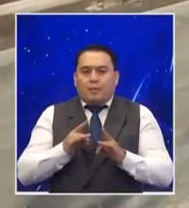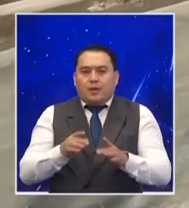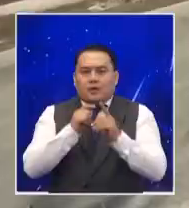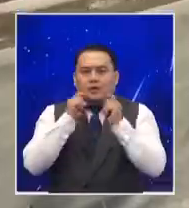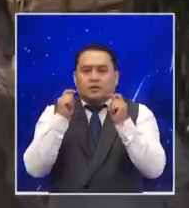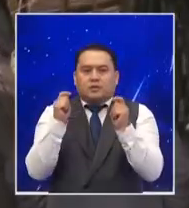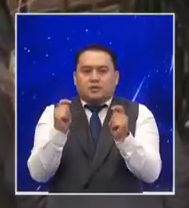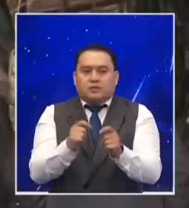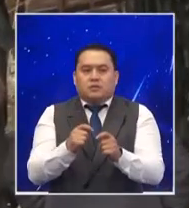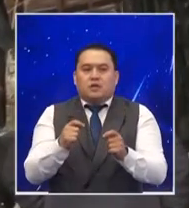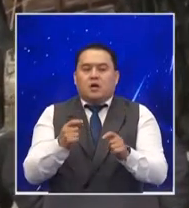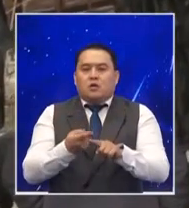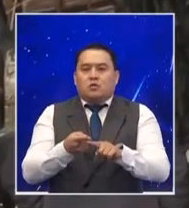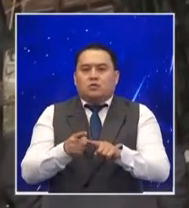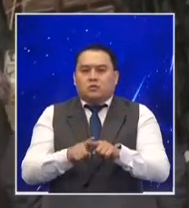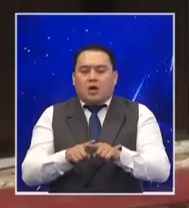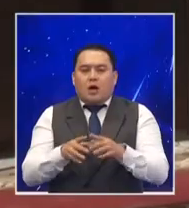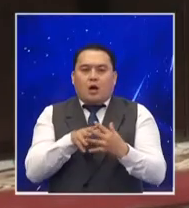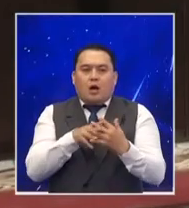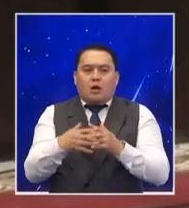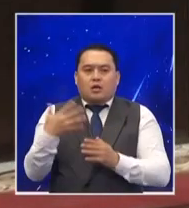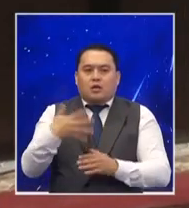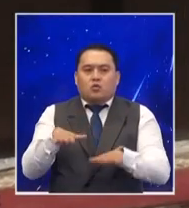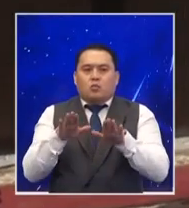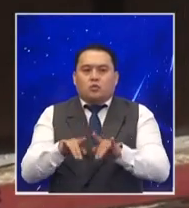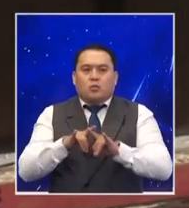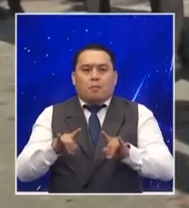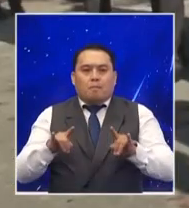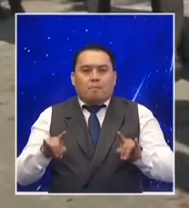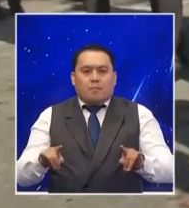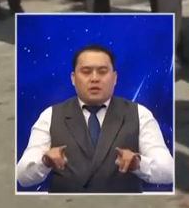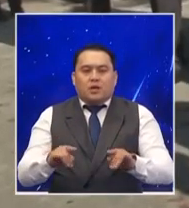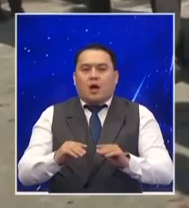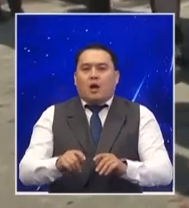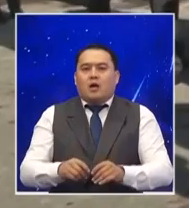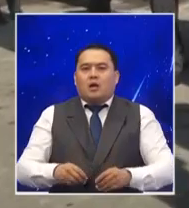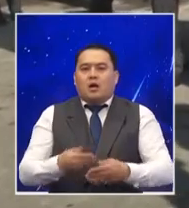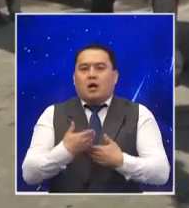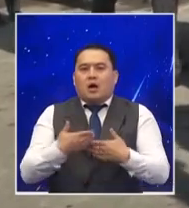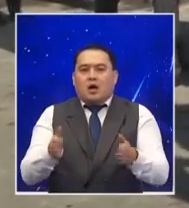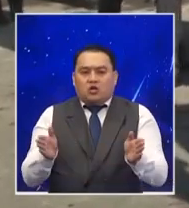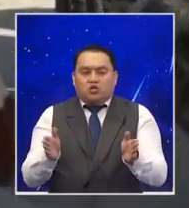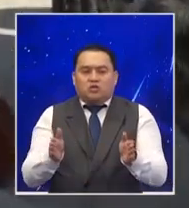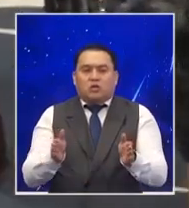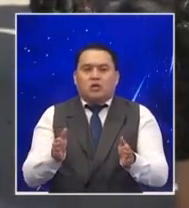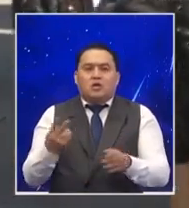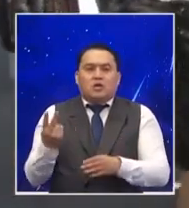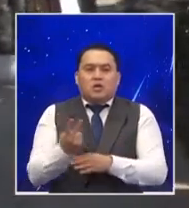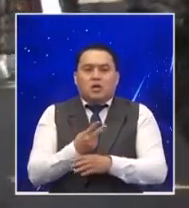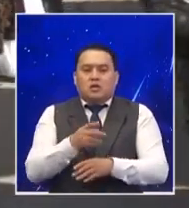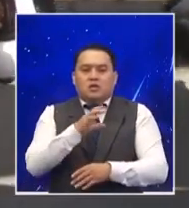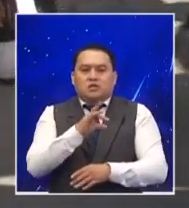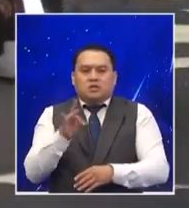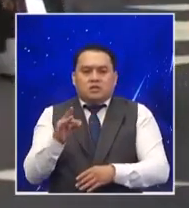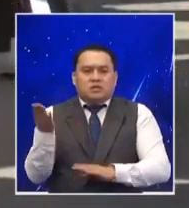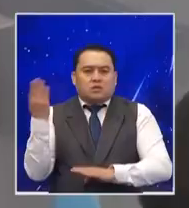сыйлық жасамай болсын ба? Сарбастау ауылында 50 орындық бөбекжай балабақшасы бүлдіршіндерге есік ашты. Қос қабатты нысан кеңес кезінде